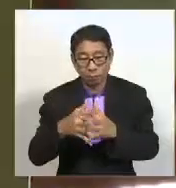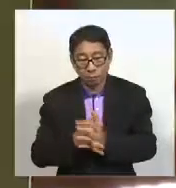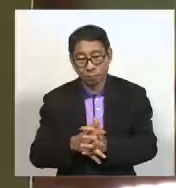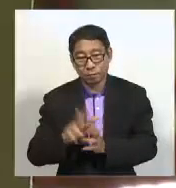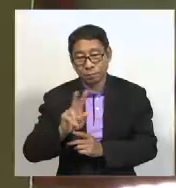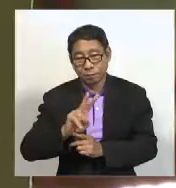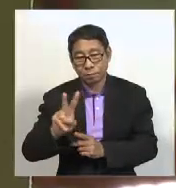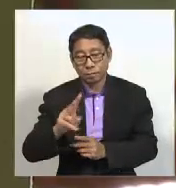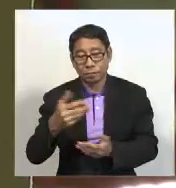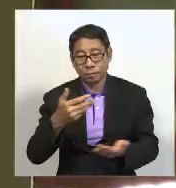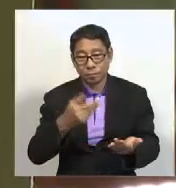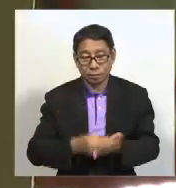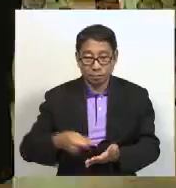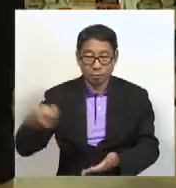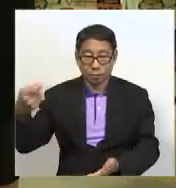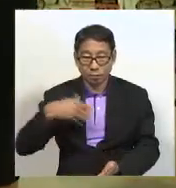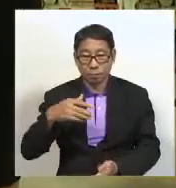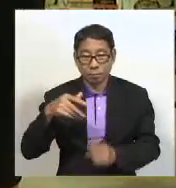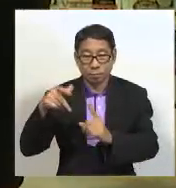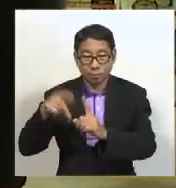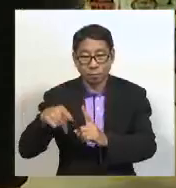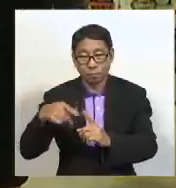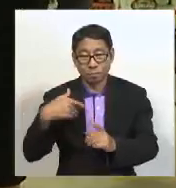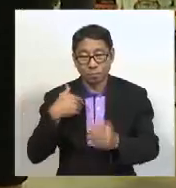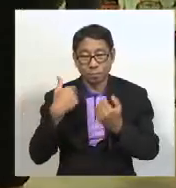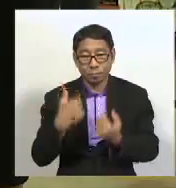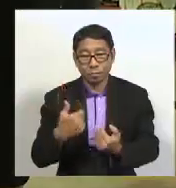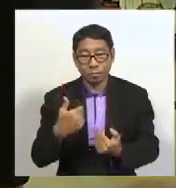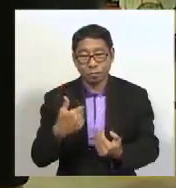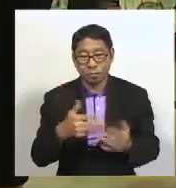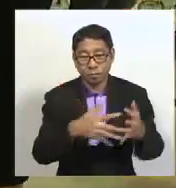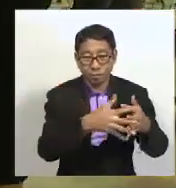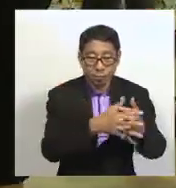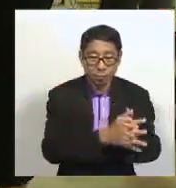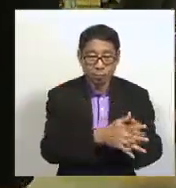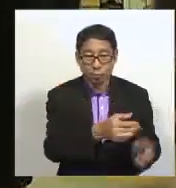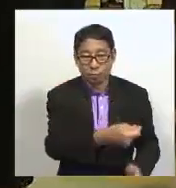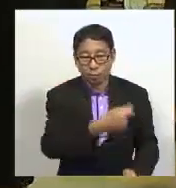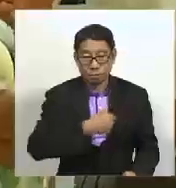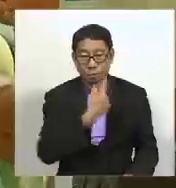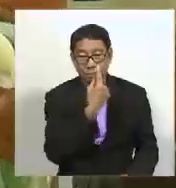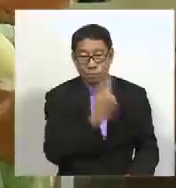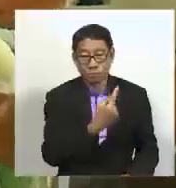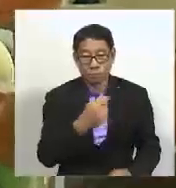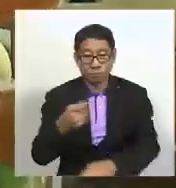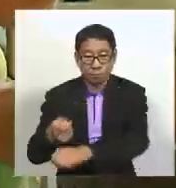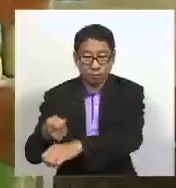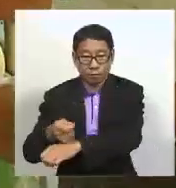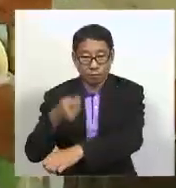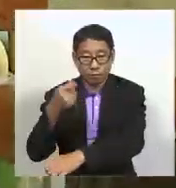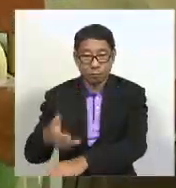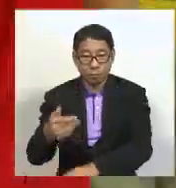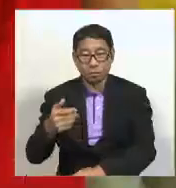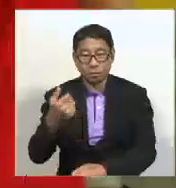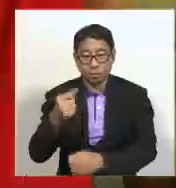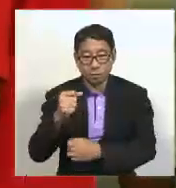อกจากจะได้รับวงเงินสนับสนุน 1,000 บาทสำหรับการใช้จ่ายผ่าน G Wallet นะคะในกระเป๋าใบแรกแล้วก็เงินชดเชยร้อยละ15ของย